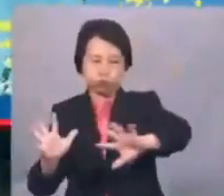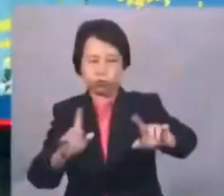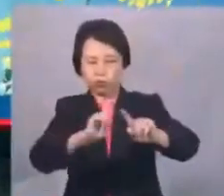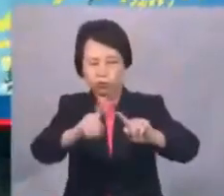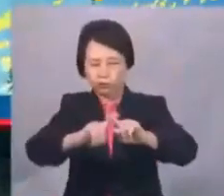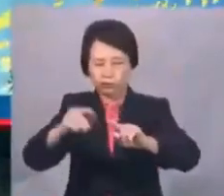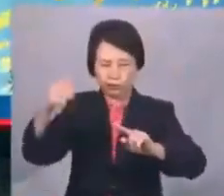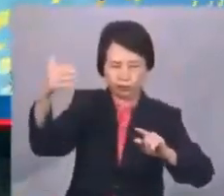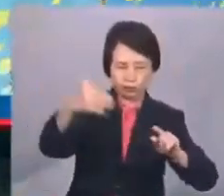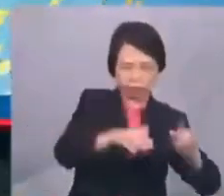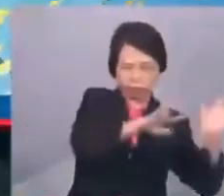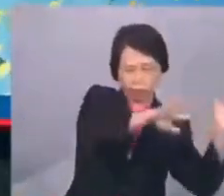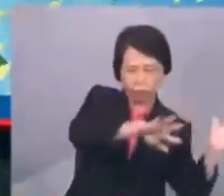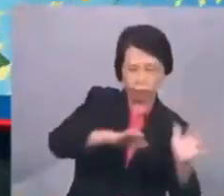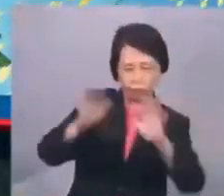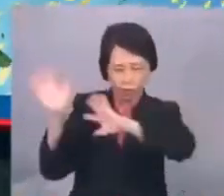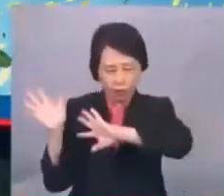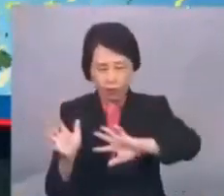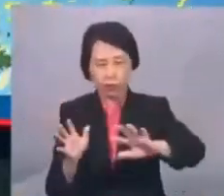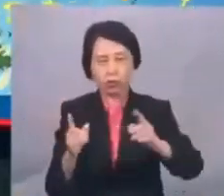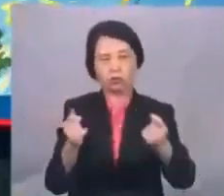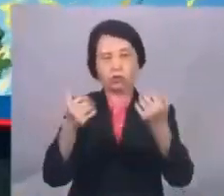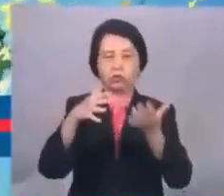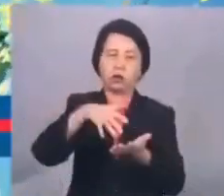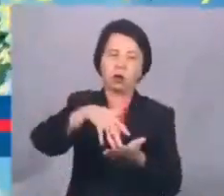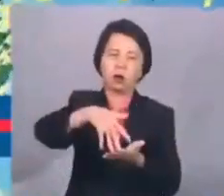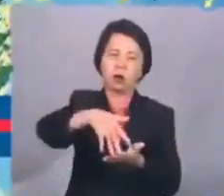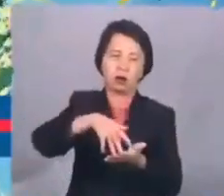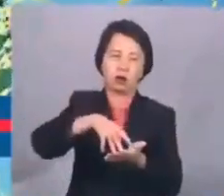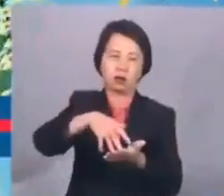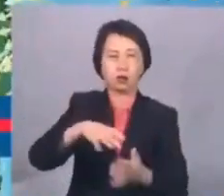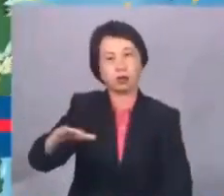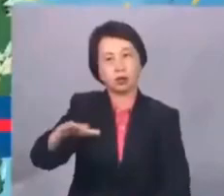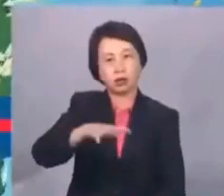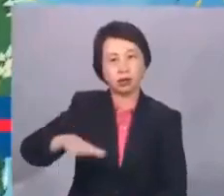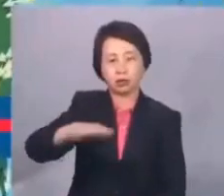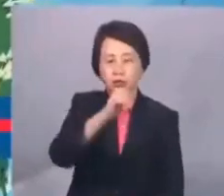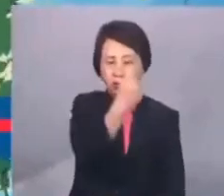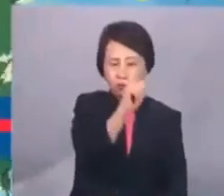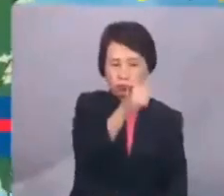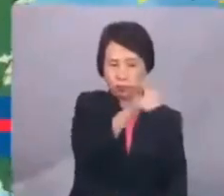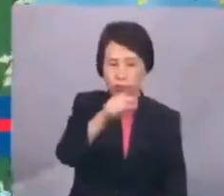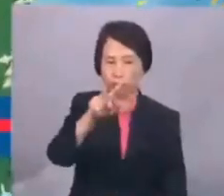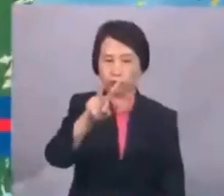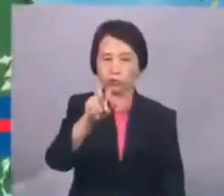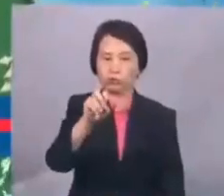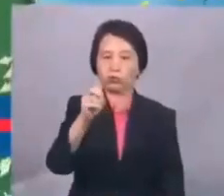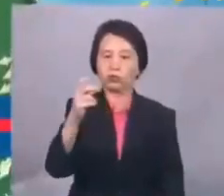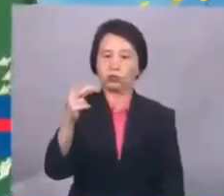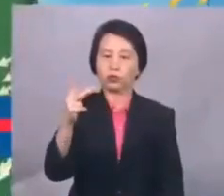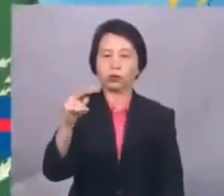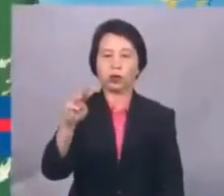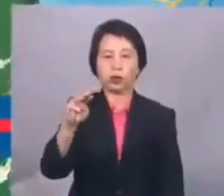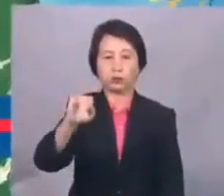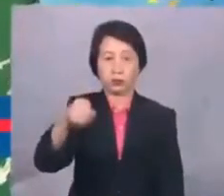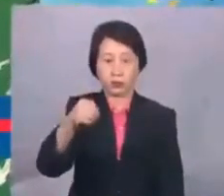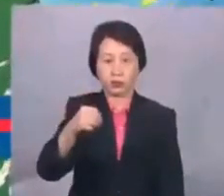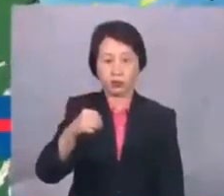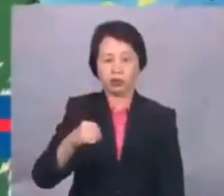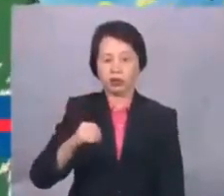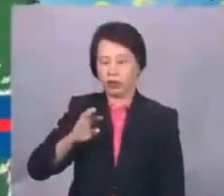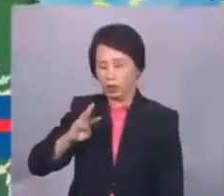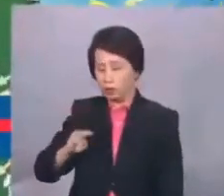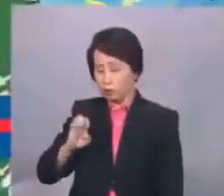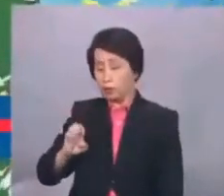file-file dengan kelajuan yang agak lemah yaitu sekitar 10 hingga 20 KM sejauh Oh itu